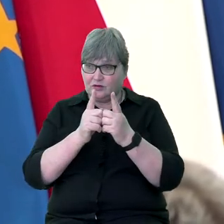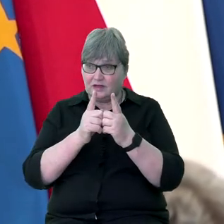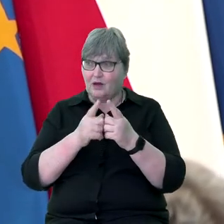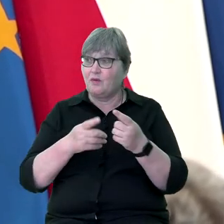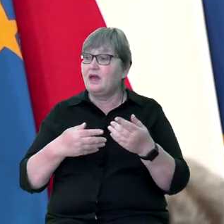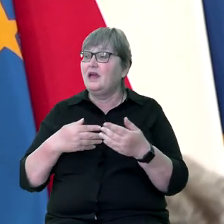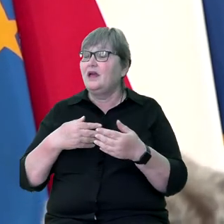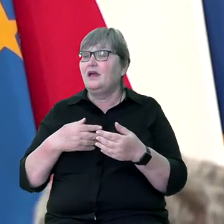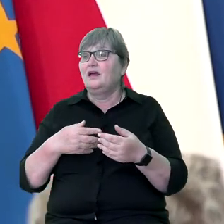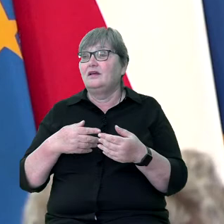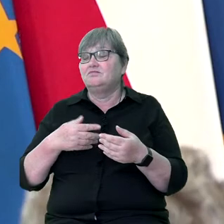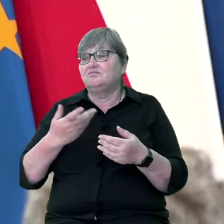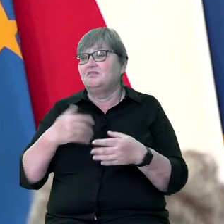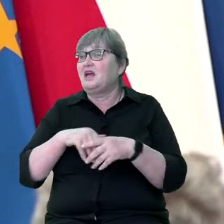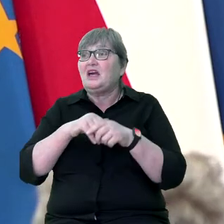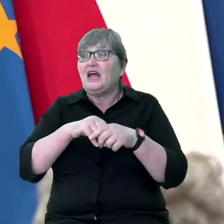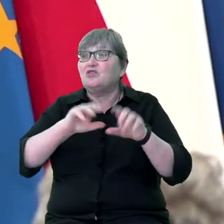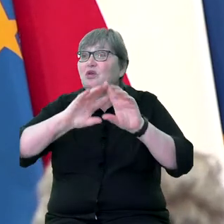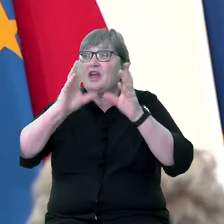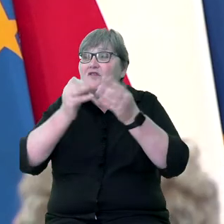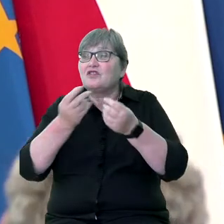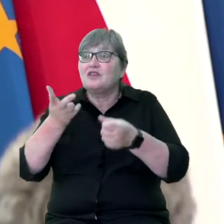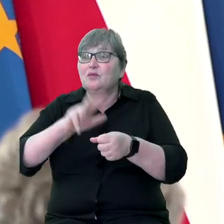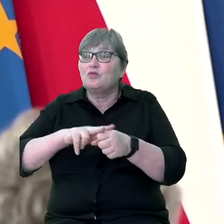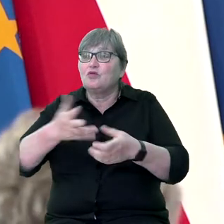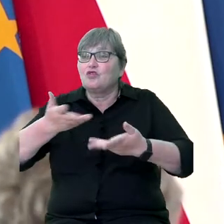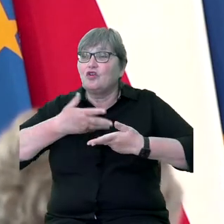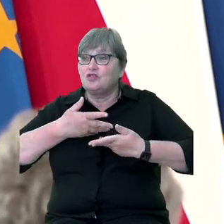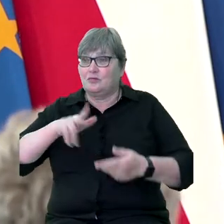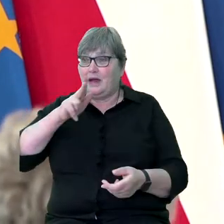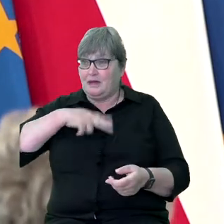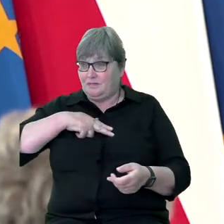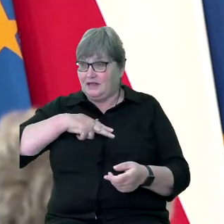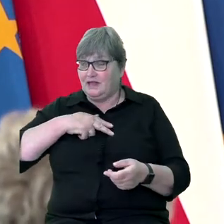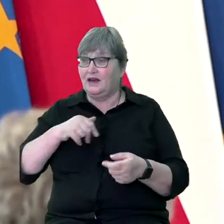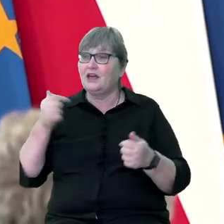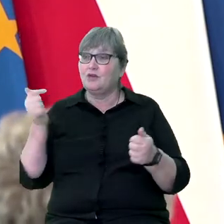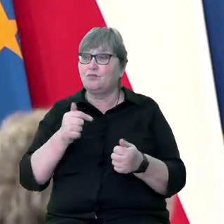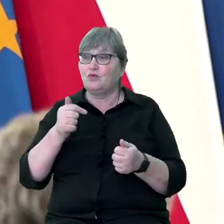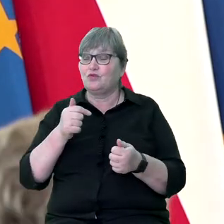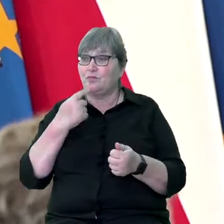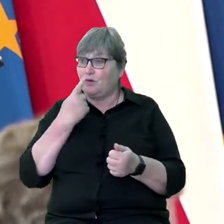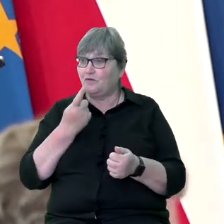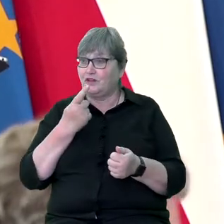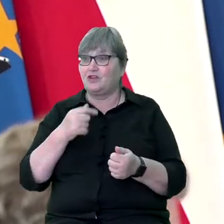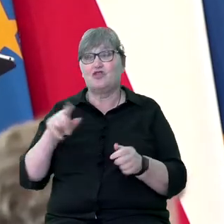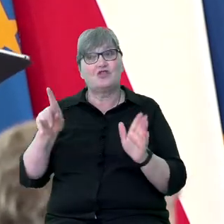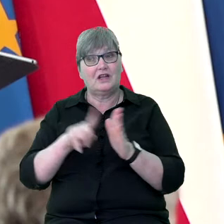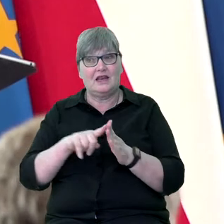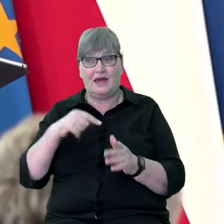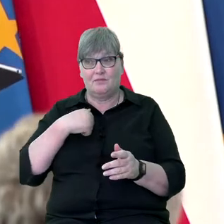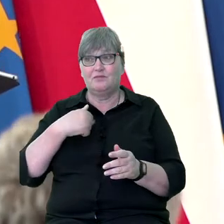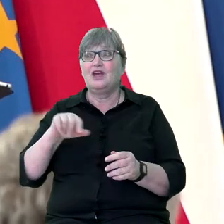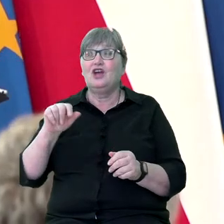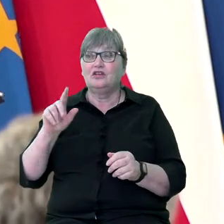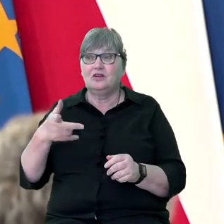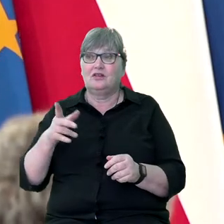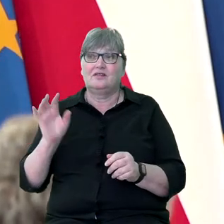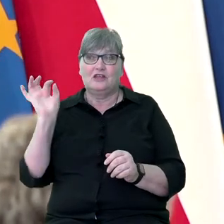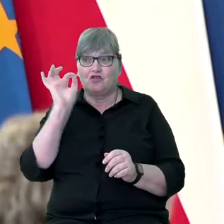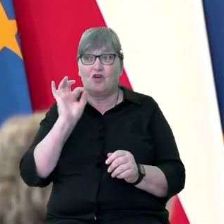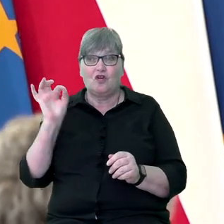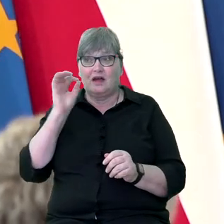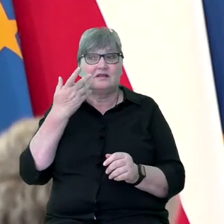którzy otrzymali medale. No i muszę przyznać, że jest to dla mnie szczególna okazja do tego, żeby Państwu